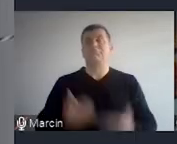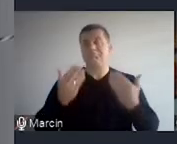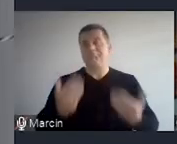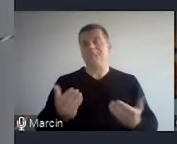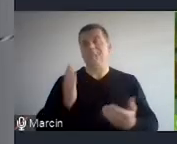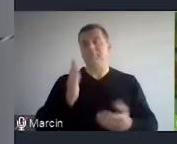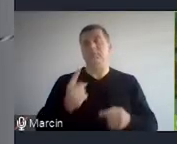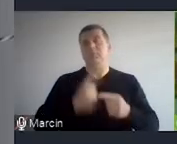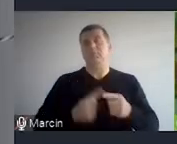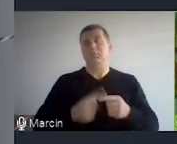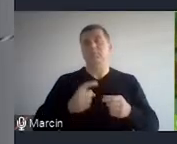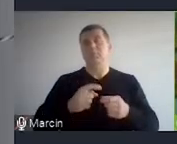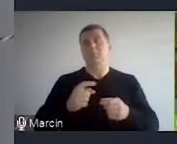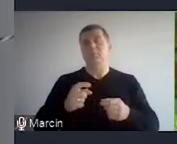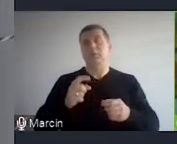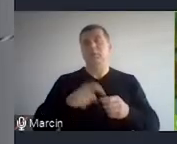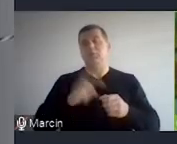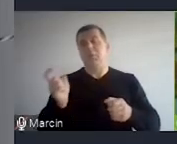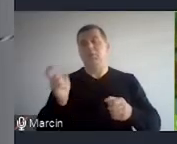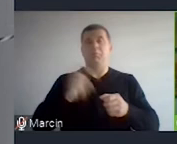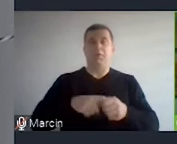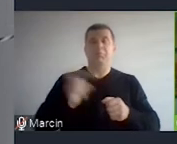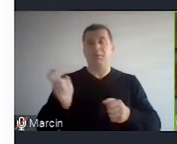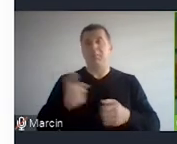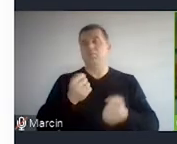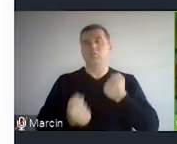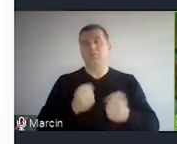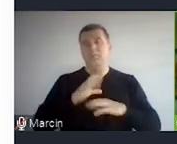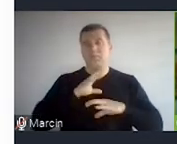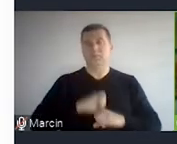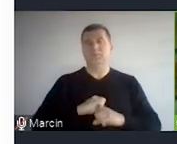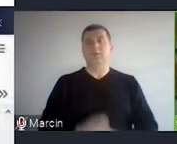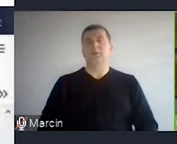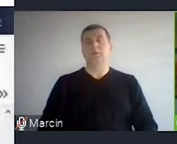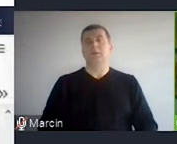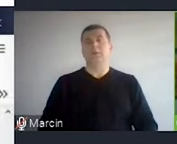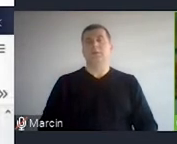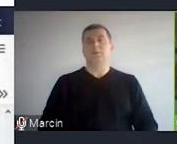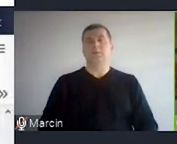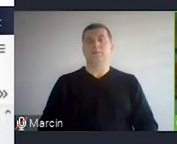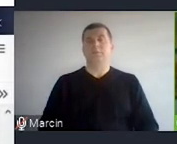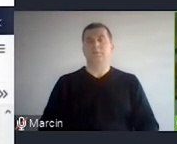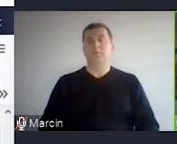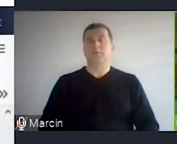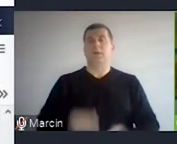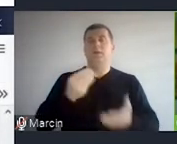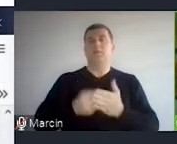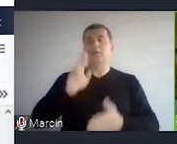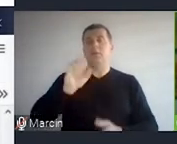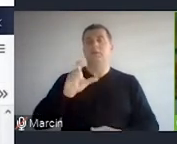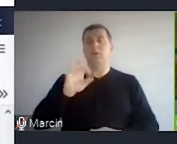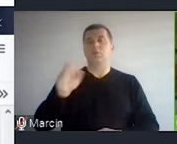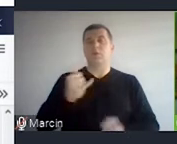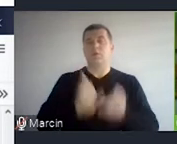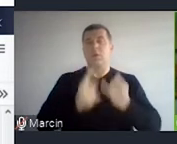się będziemy poruszać skokami naprzód. Proszę Państwa, kwoty ryczałtowe. Jeżeli